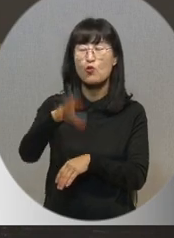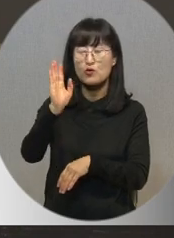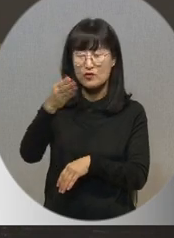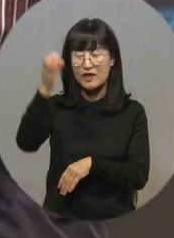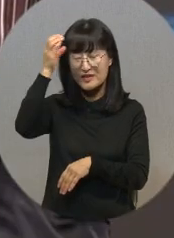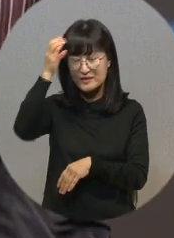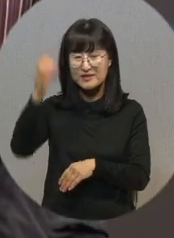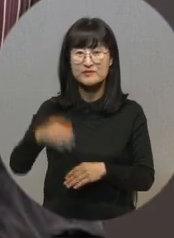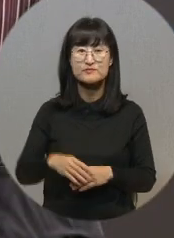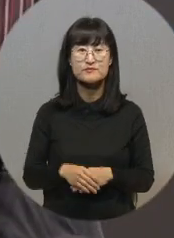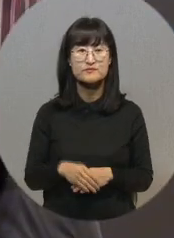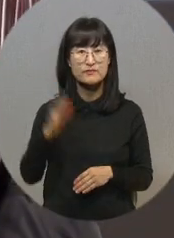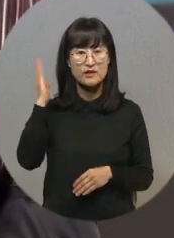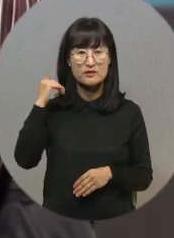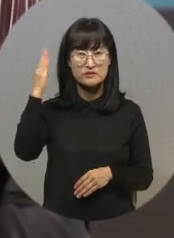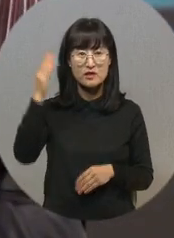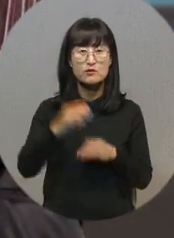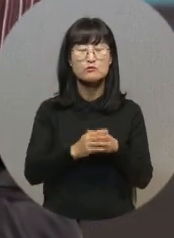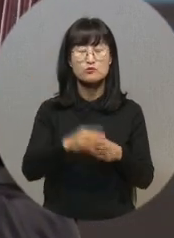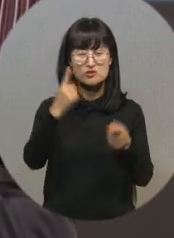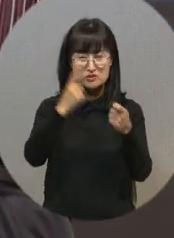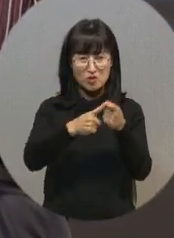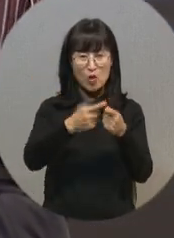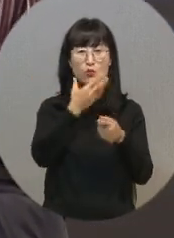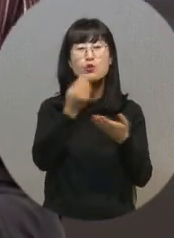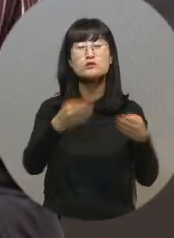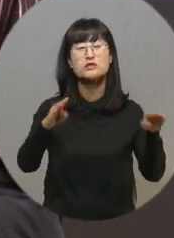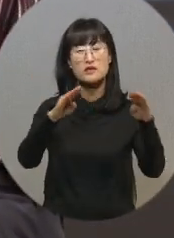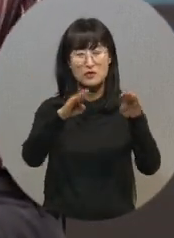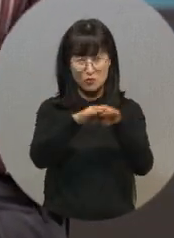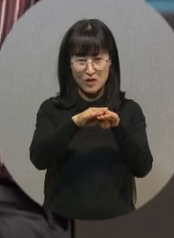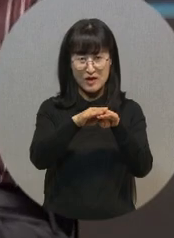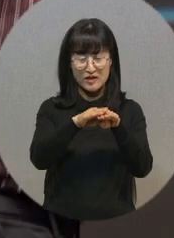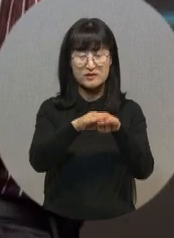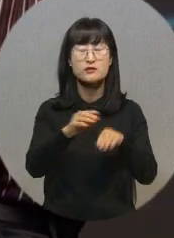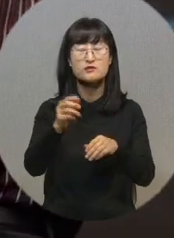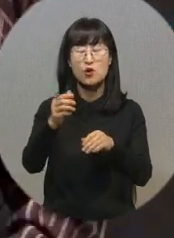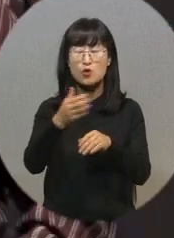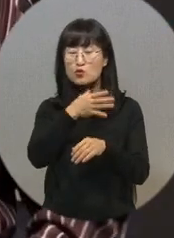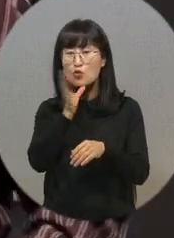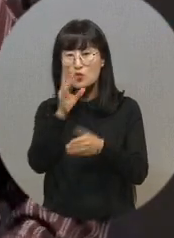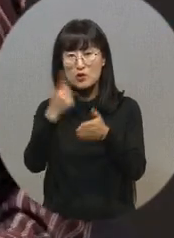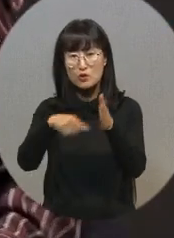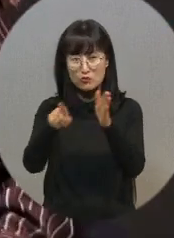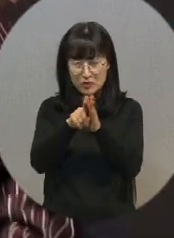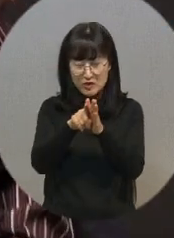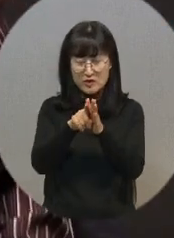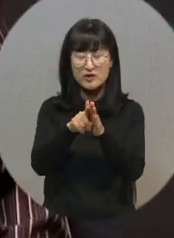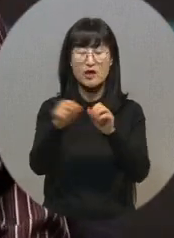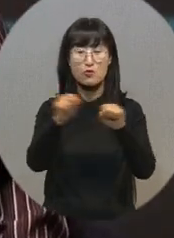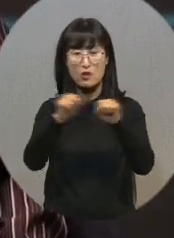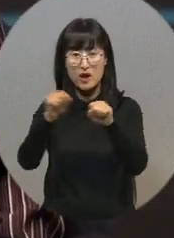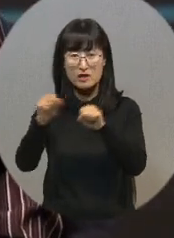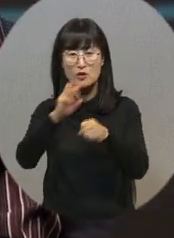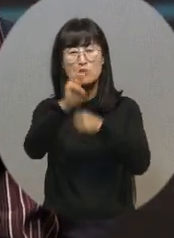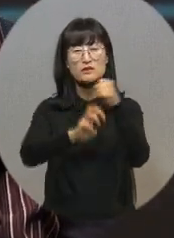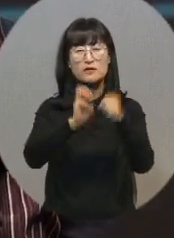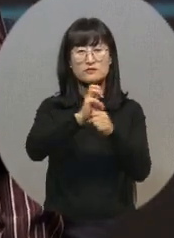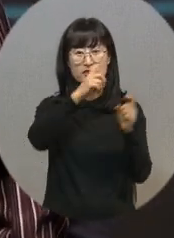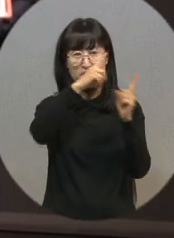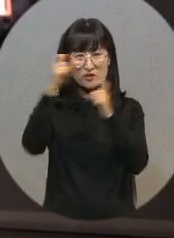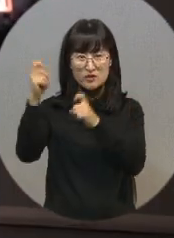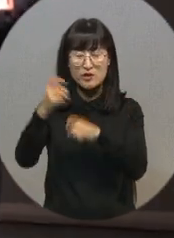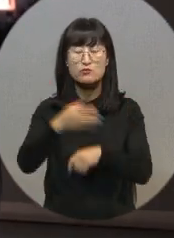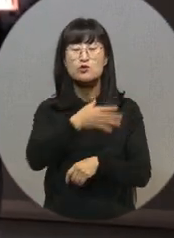기대합니다. 의정부 첫 복지관으로 어른을 섬겨온 30주년을 기념하며 노인복지